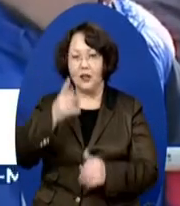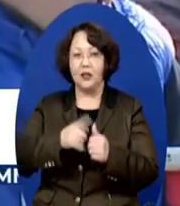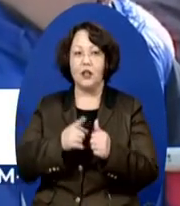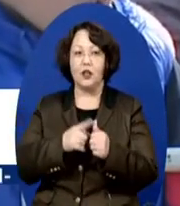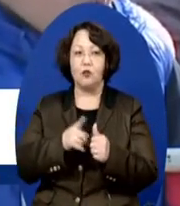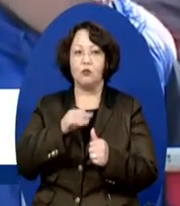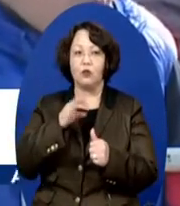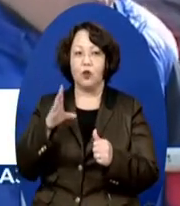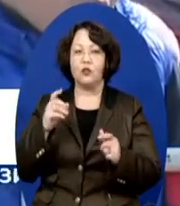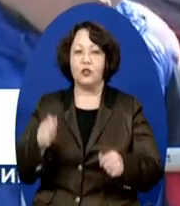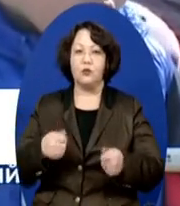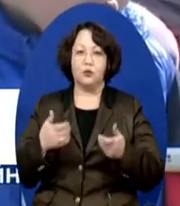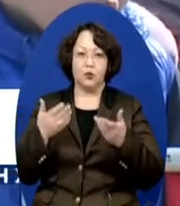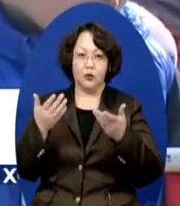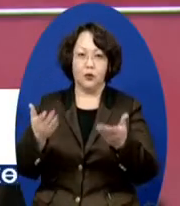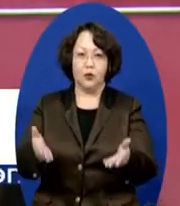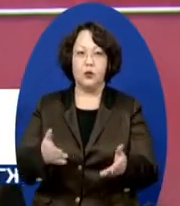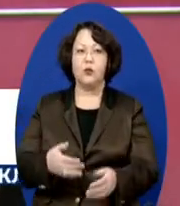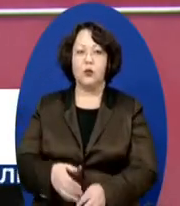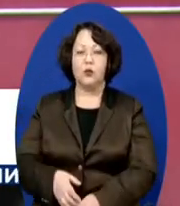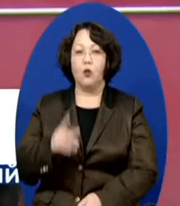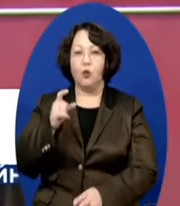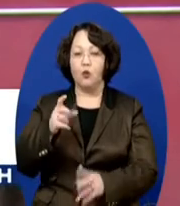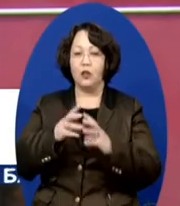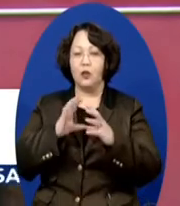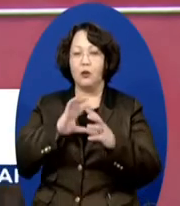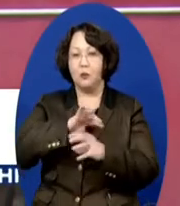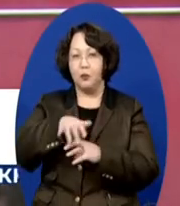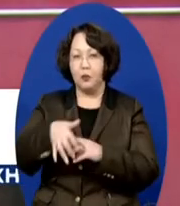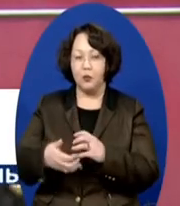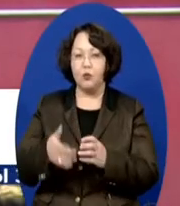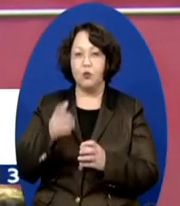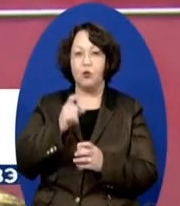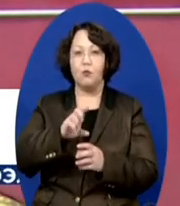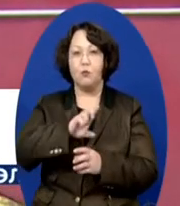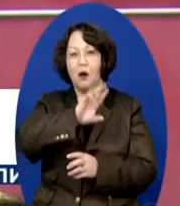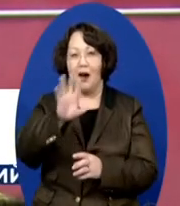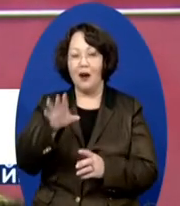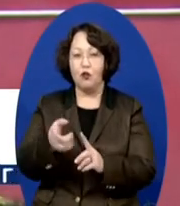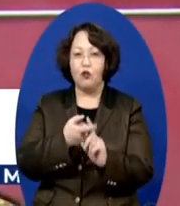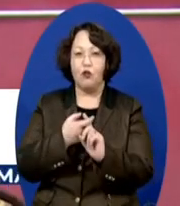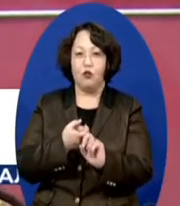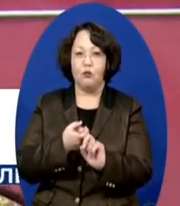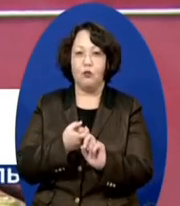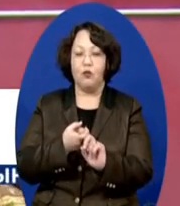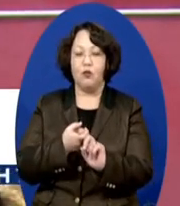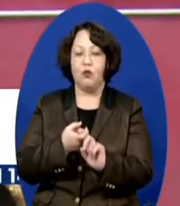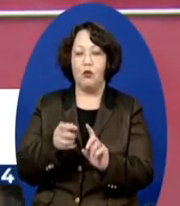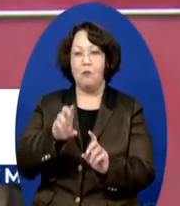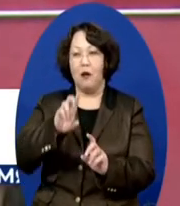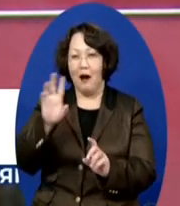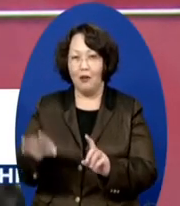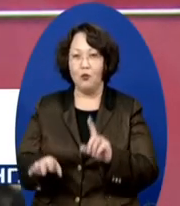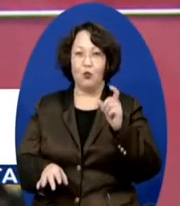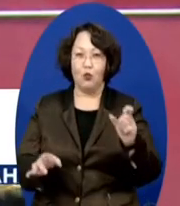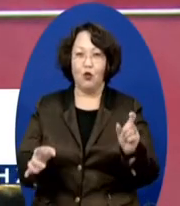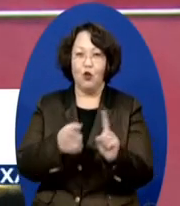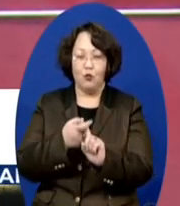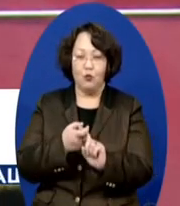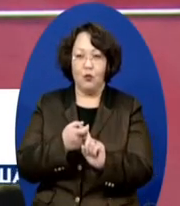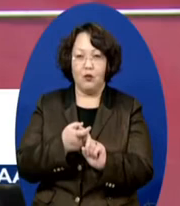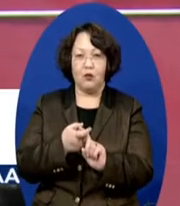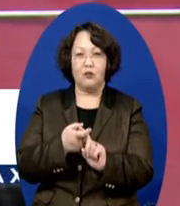дэвшүүлье. 3 цагийн мөчлөгт амьдрах хүн байгалийн хүн холбоо шүтэн барилцлагыг үе дамжуулан